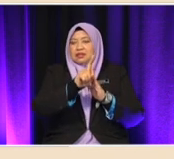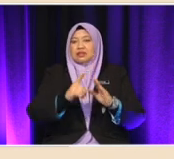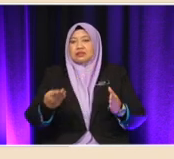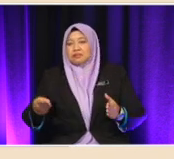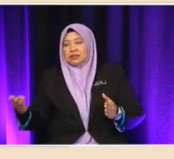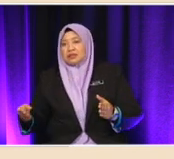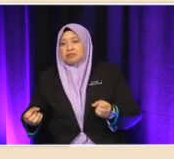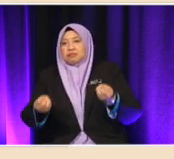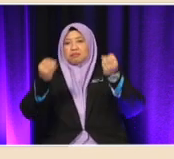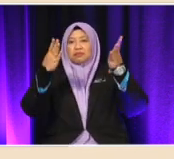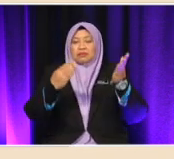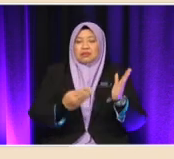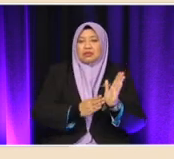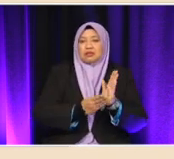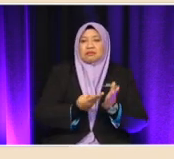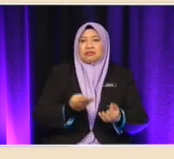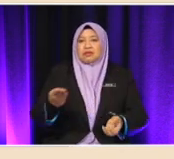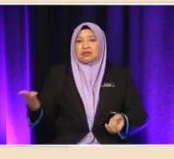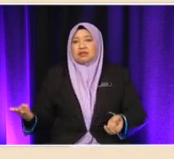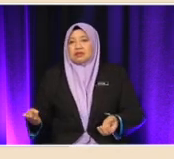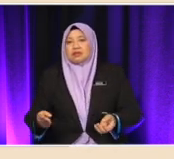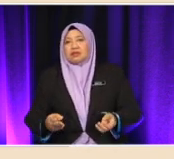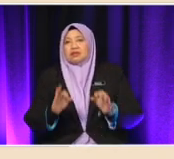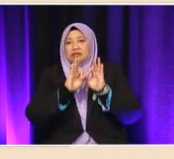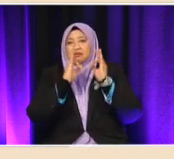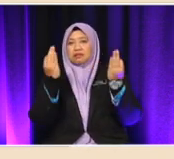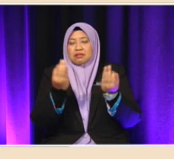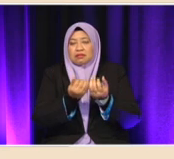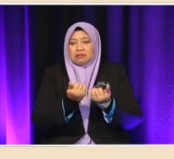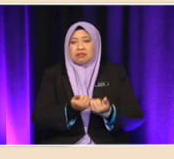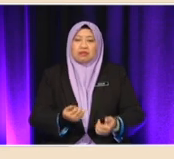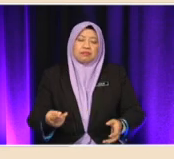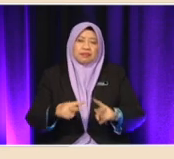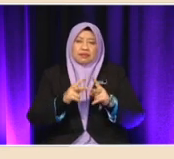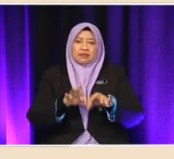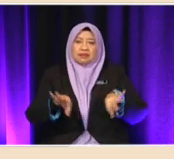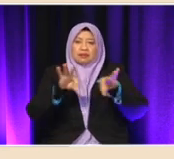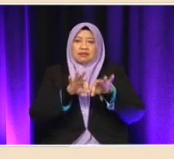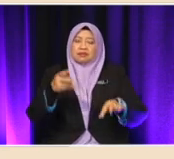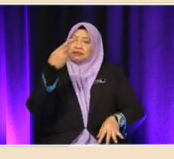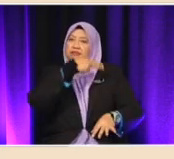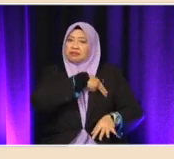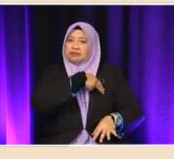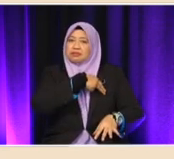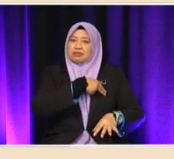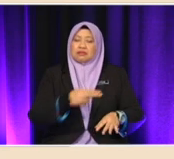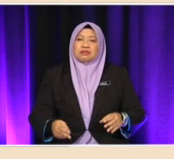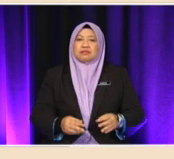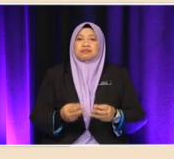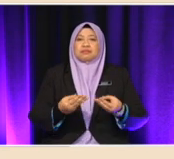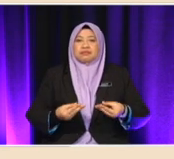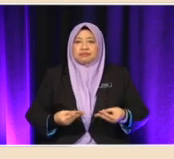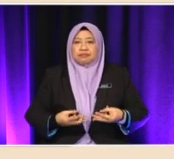ditawarkan oleh Firma karena Firma mementingkan keuntungan Oke so penawaran